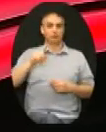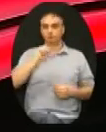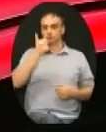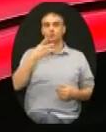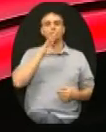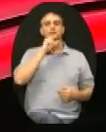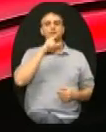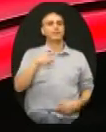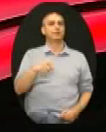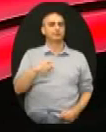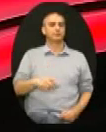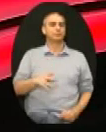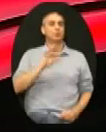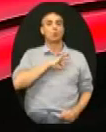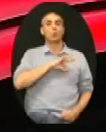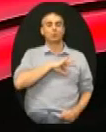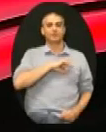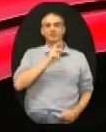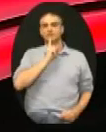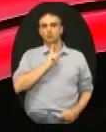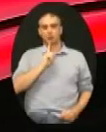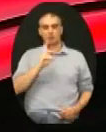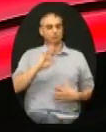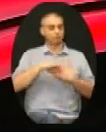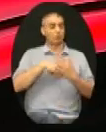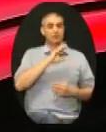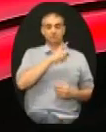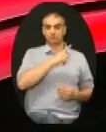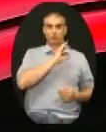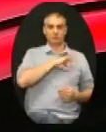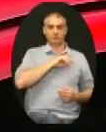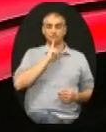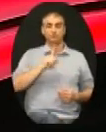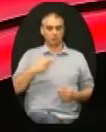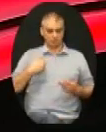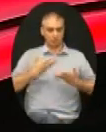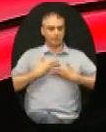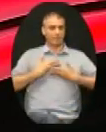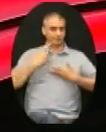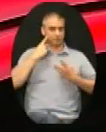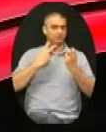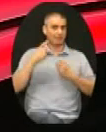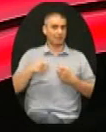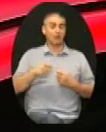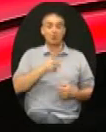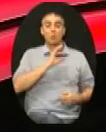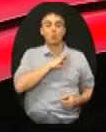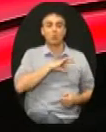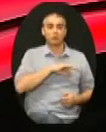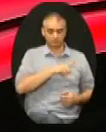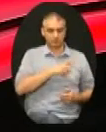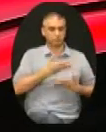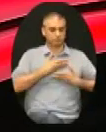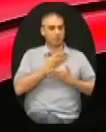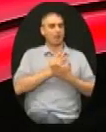אליו זה הנושא של רוסיה וסוריה, המעורבות הרוסית בסוריה, שאנחנו מקבלים את הידיעות על כך שרוסיה